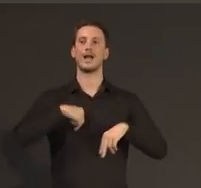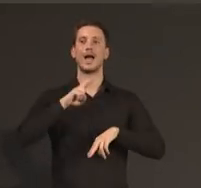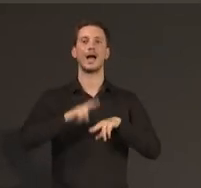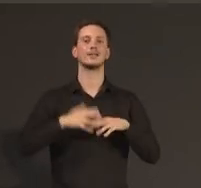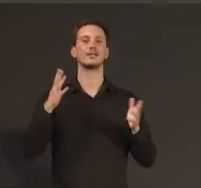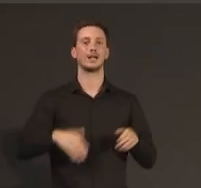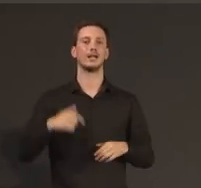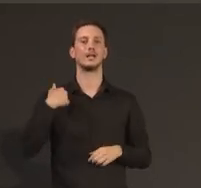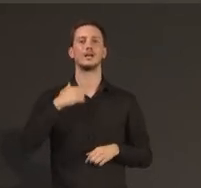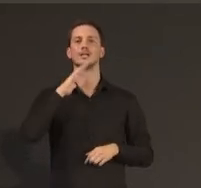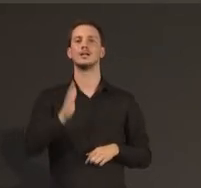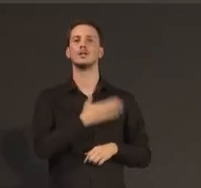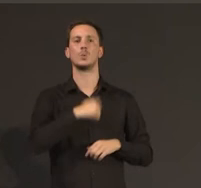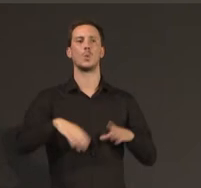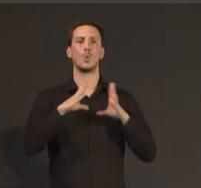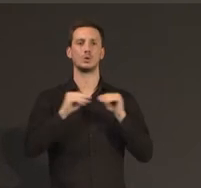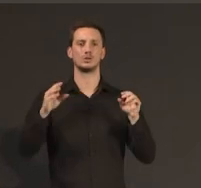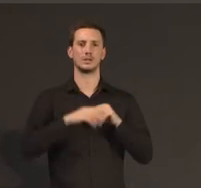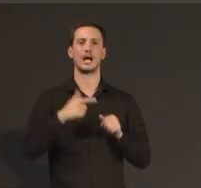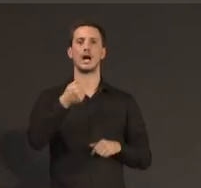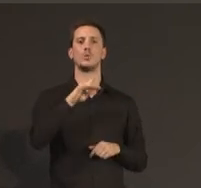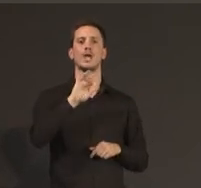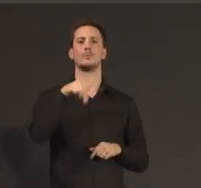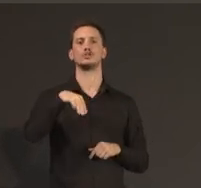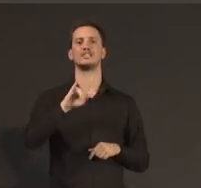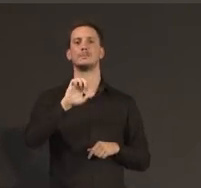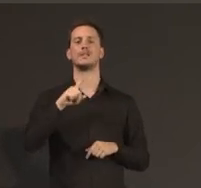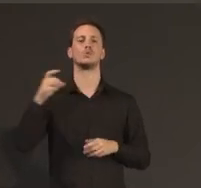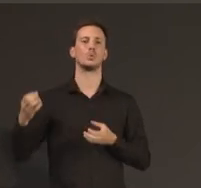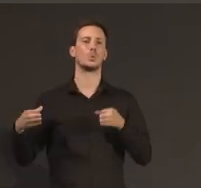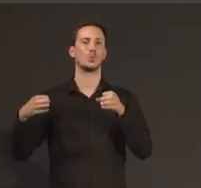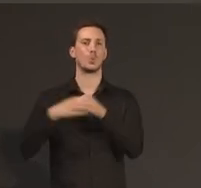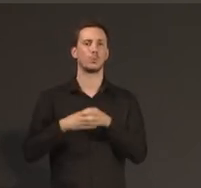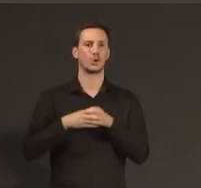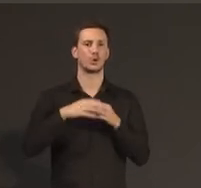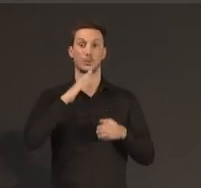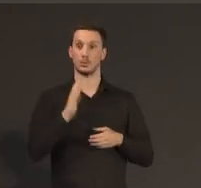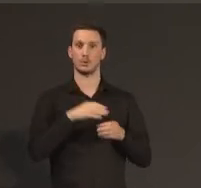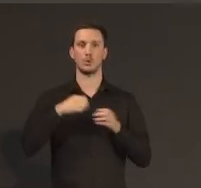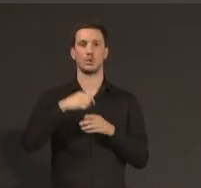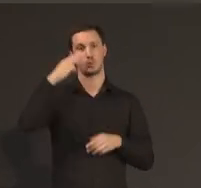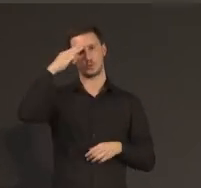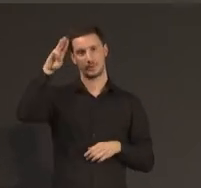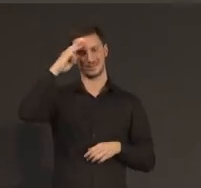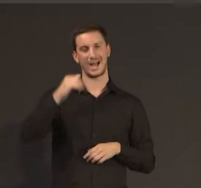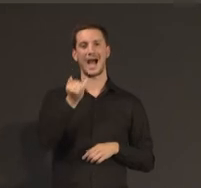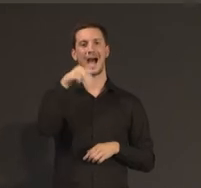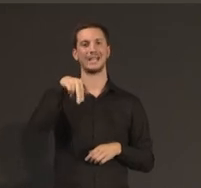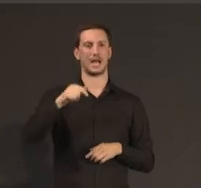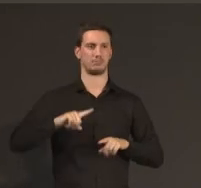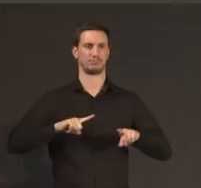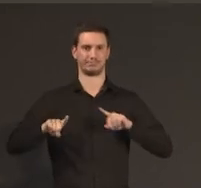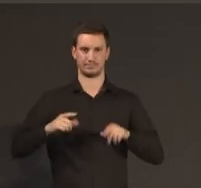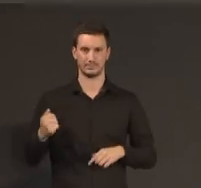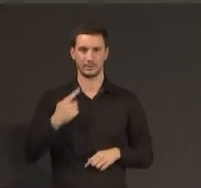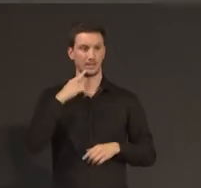l'himne universitari, el Gaudeamus Igitur, que interpretarà el cor de la UPF dirigit per Aida Vera.